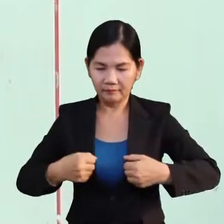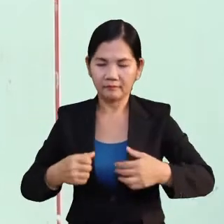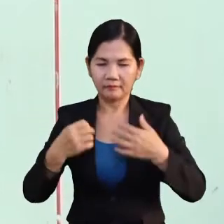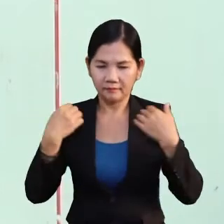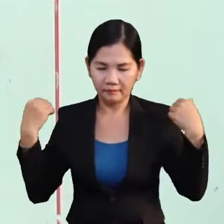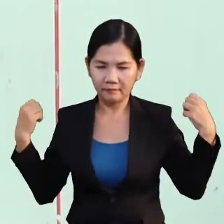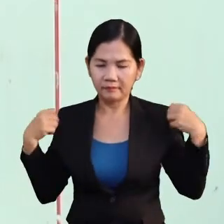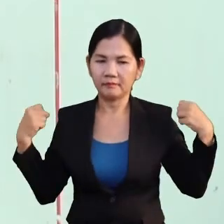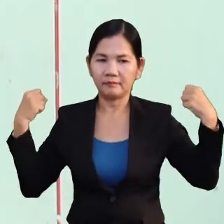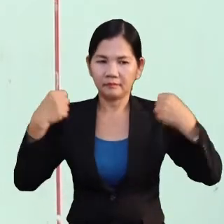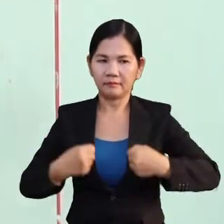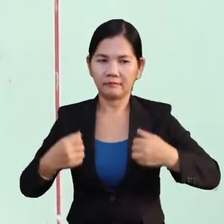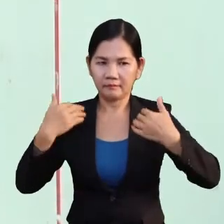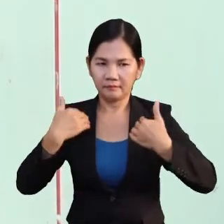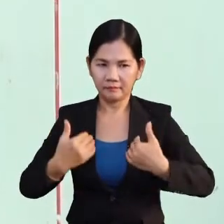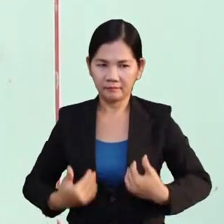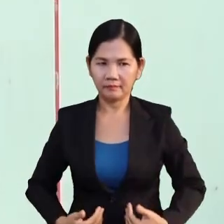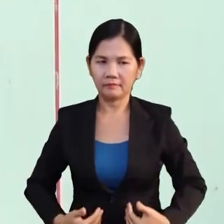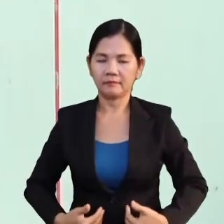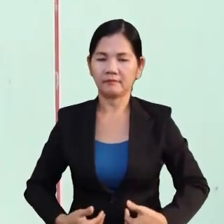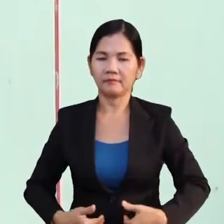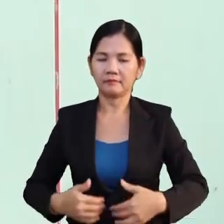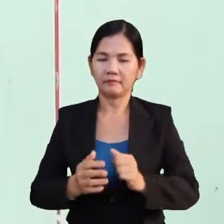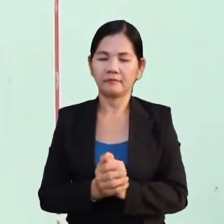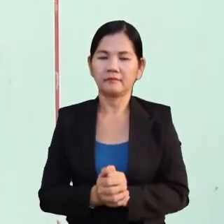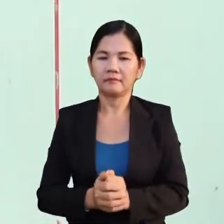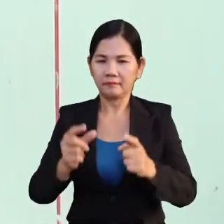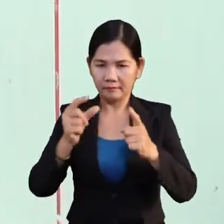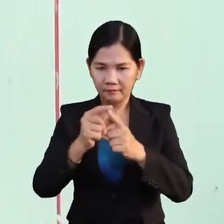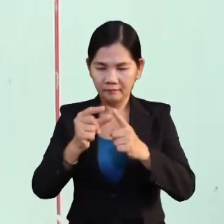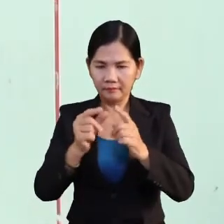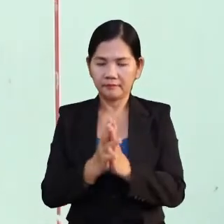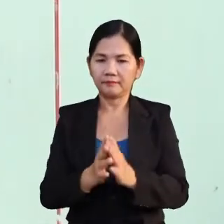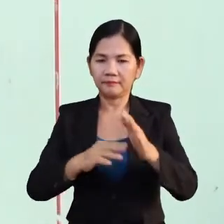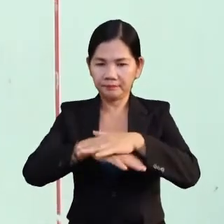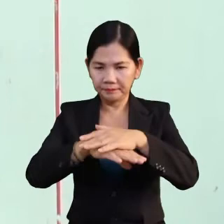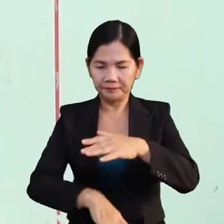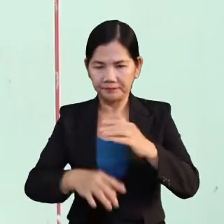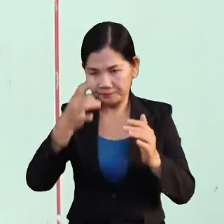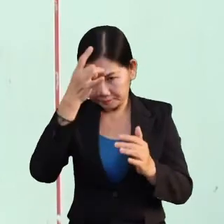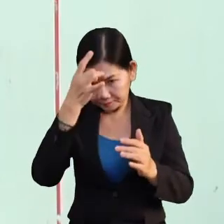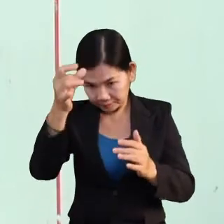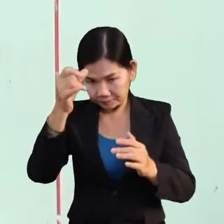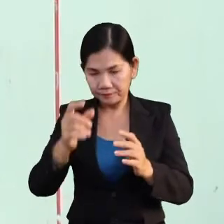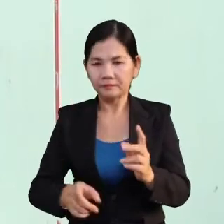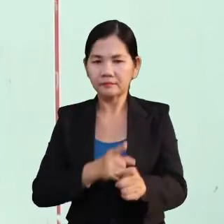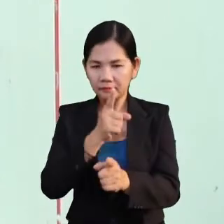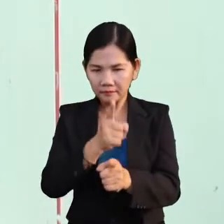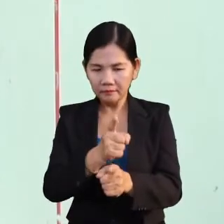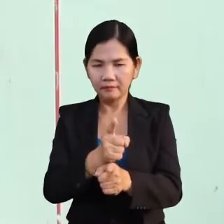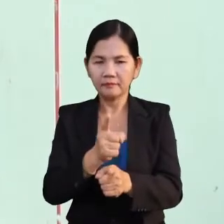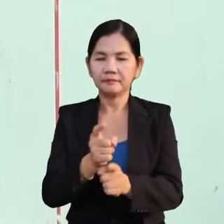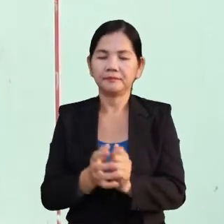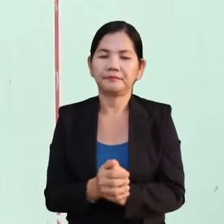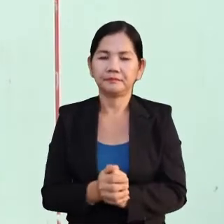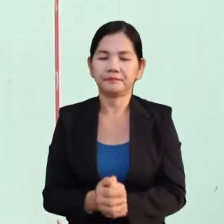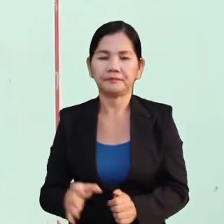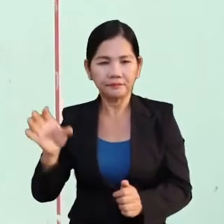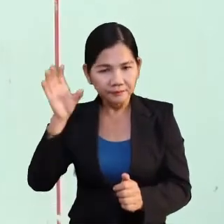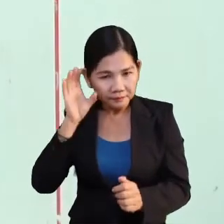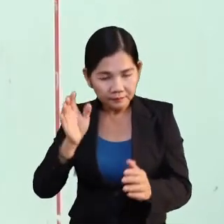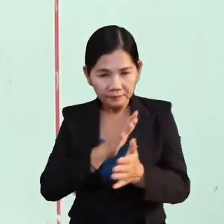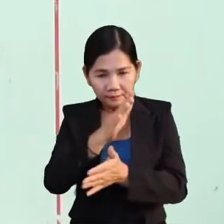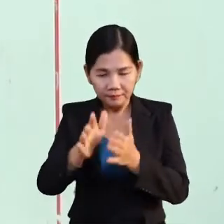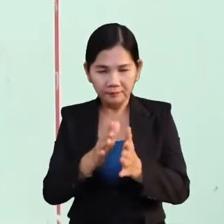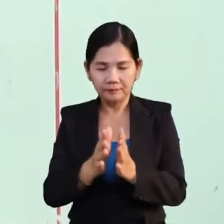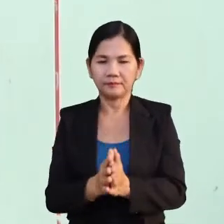ដែរកូនឆ្លើយប្រាប់អ្នកគ្រូអមាញ់មាញ់ត្រូវនឹងចាពាក់នៅខាងក្រោមកូនពូកែមែនតើកូនឆ្លើយបានត្រឹមត្រូវណាឥឡូវកូនស្ដាប់អ្នកគ្រូអាន